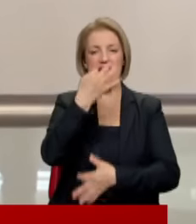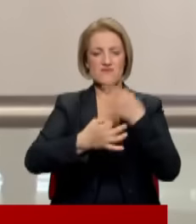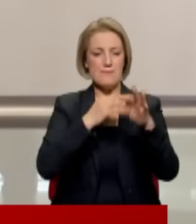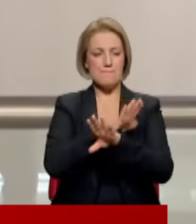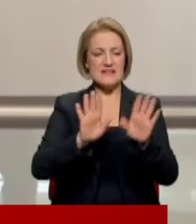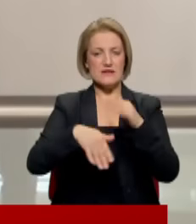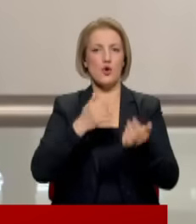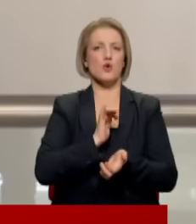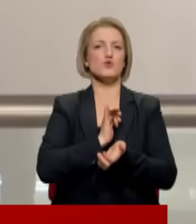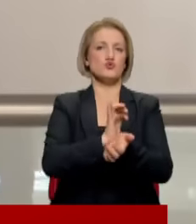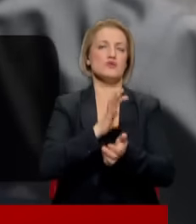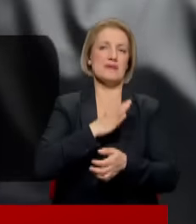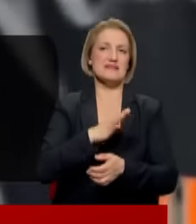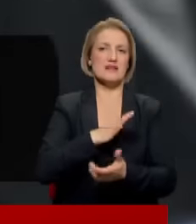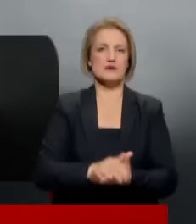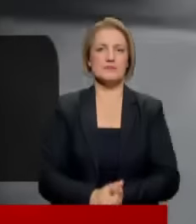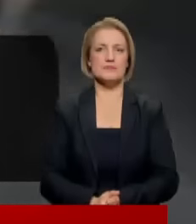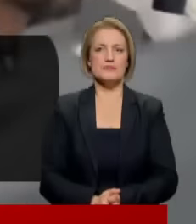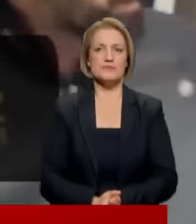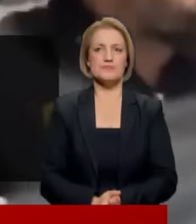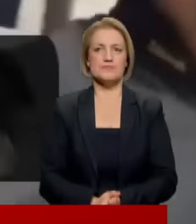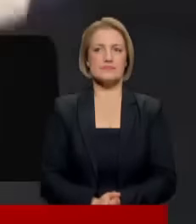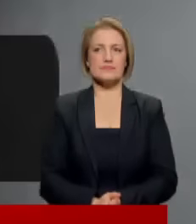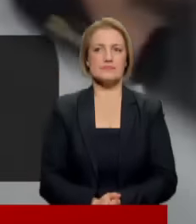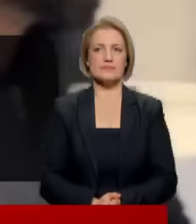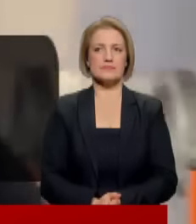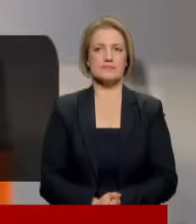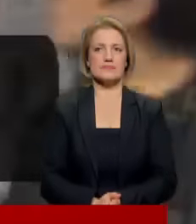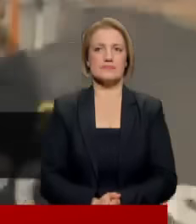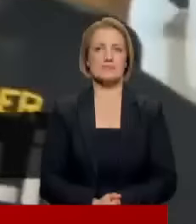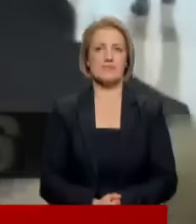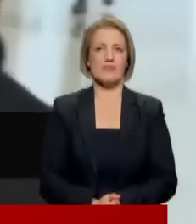sonra tutuklama istendi ne